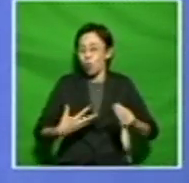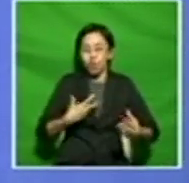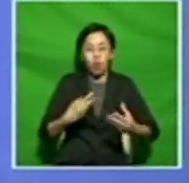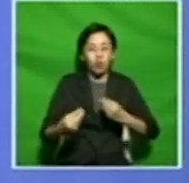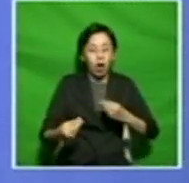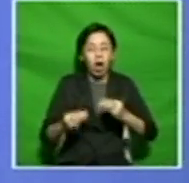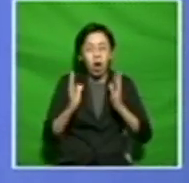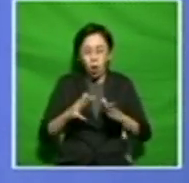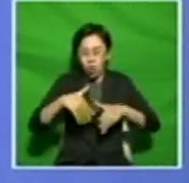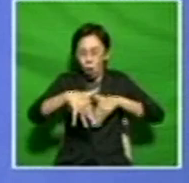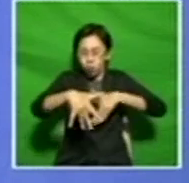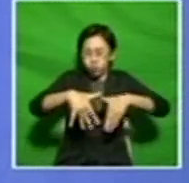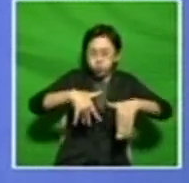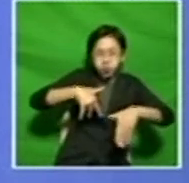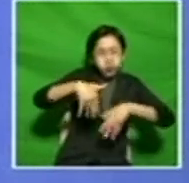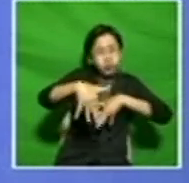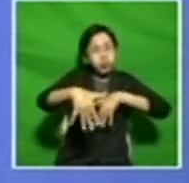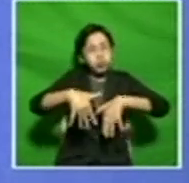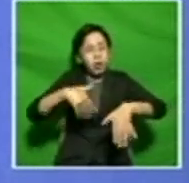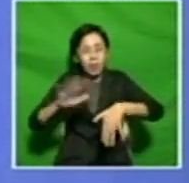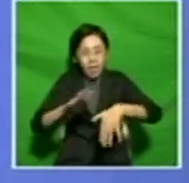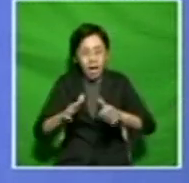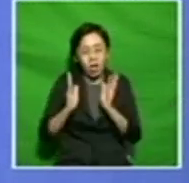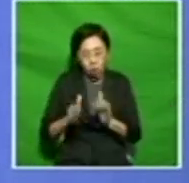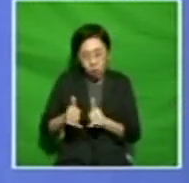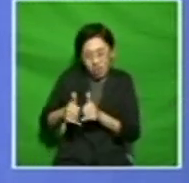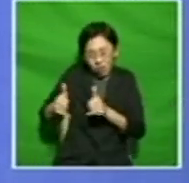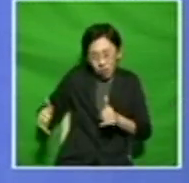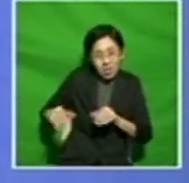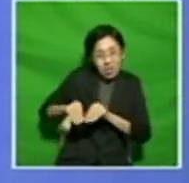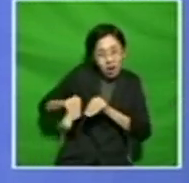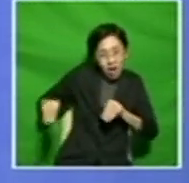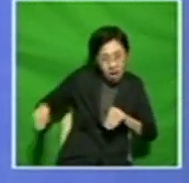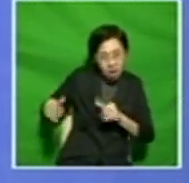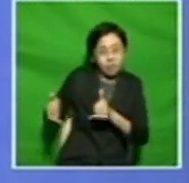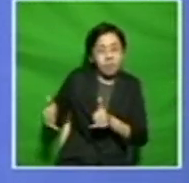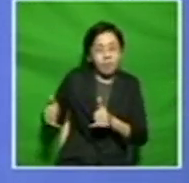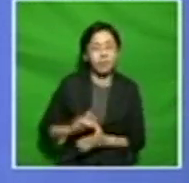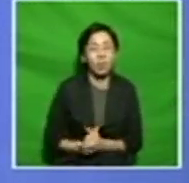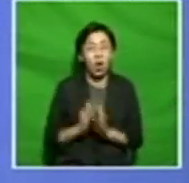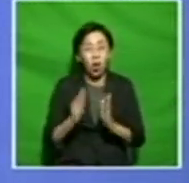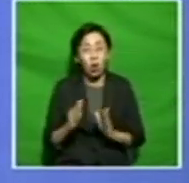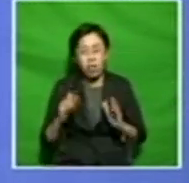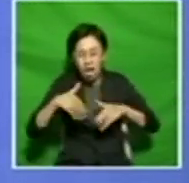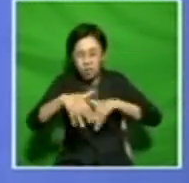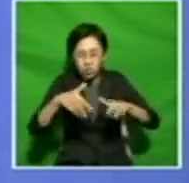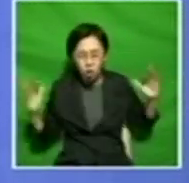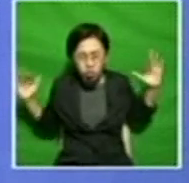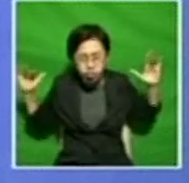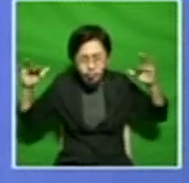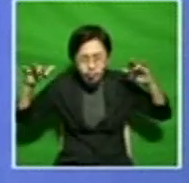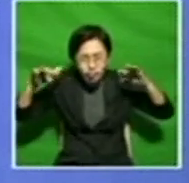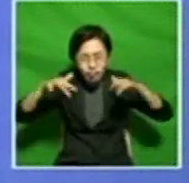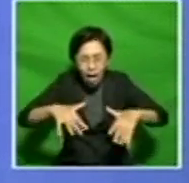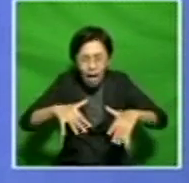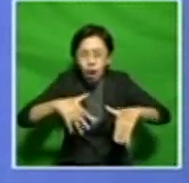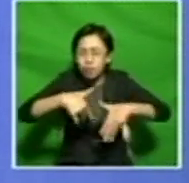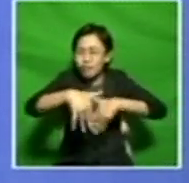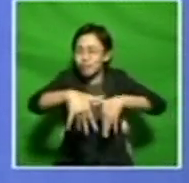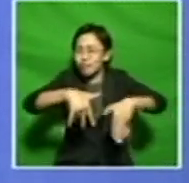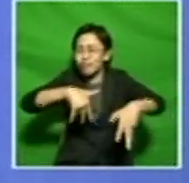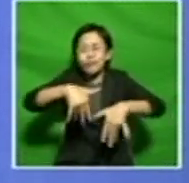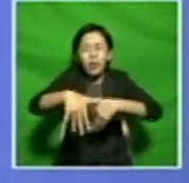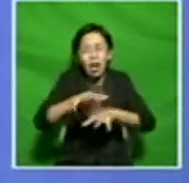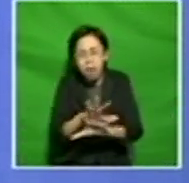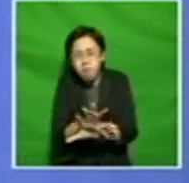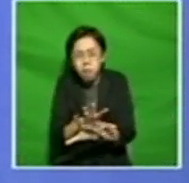ซเชียลดิสแทนซิ่งคือการเว้นระยะห่างการชุมนุมคนมากๆไม่ว่าจะชุมนุมเพื่ออะไรก็ตาม